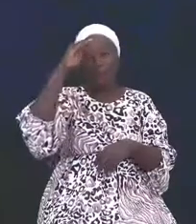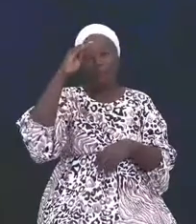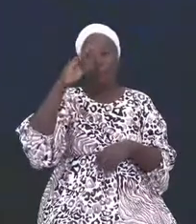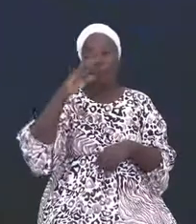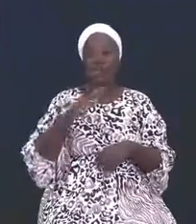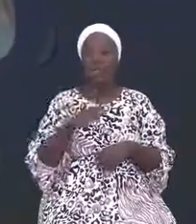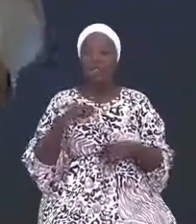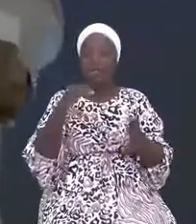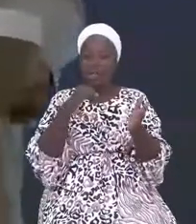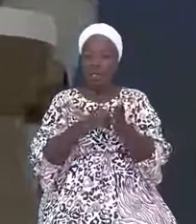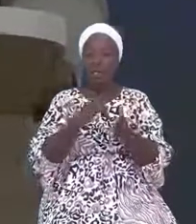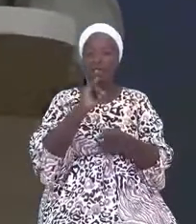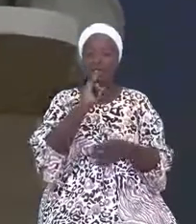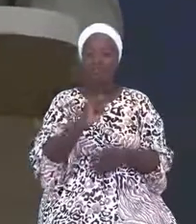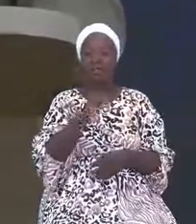aux hommes,